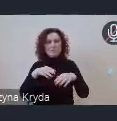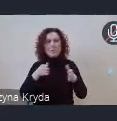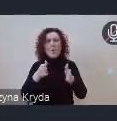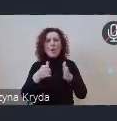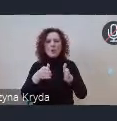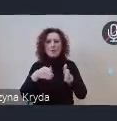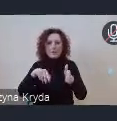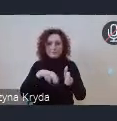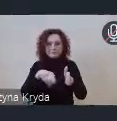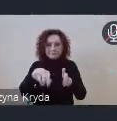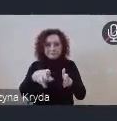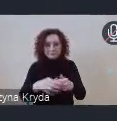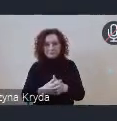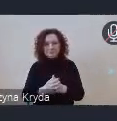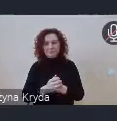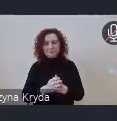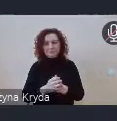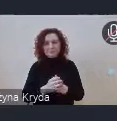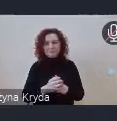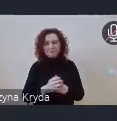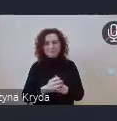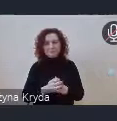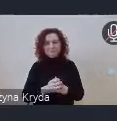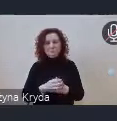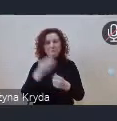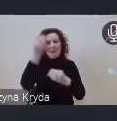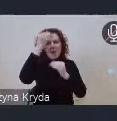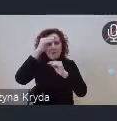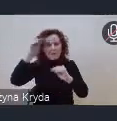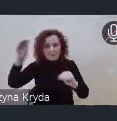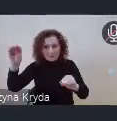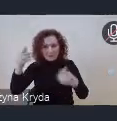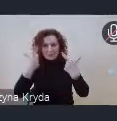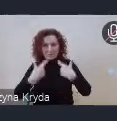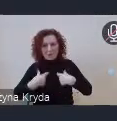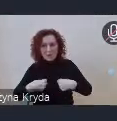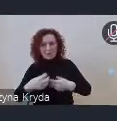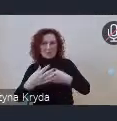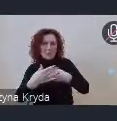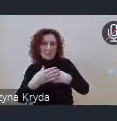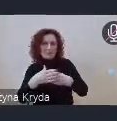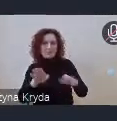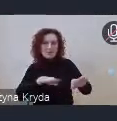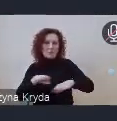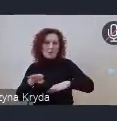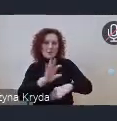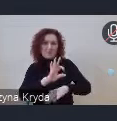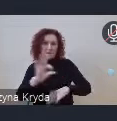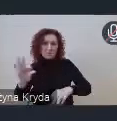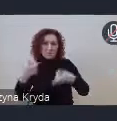i niewidomych informujące o tym że osoba zbliża się do miejsca wymagającego szczególnej uwagi